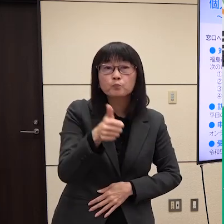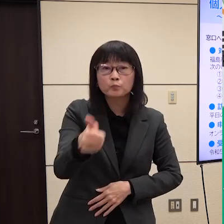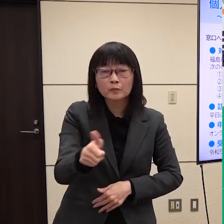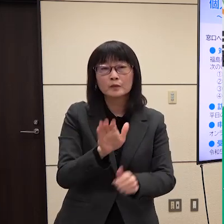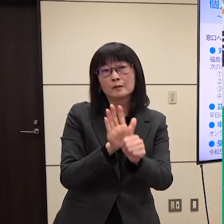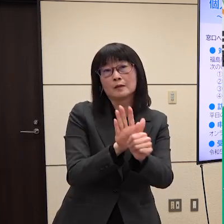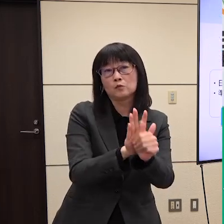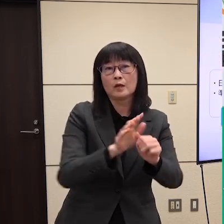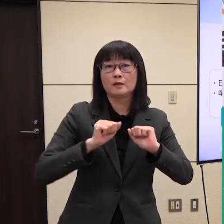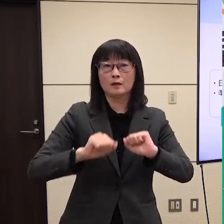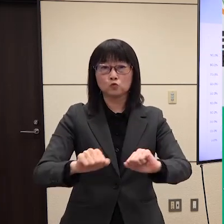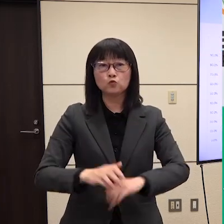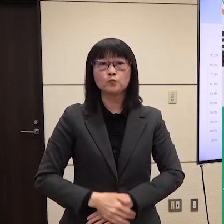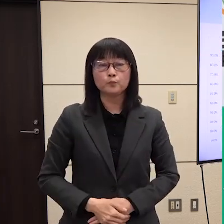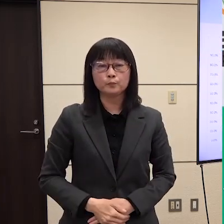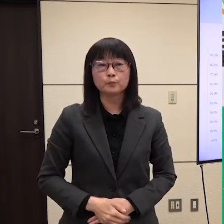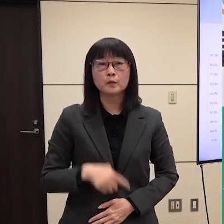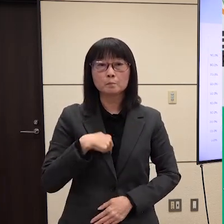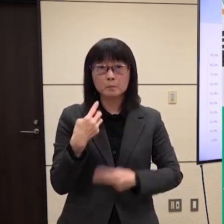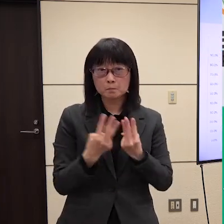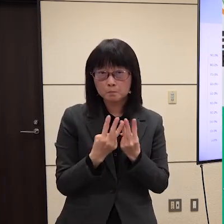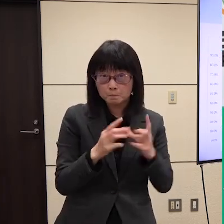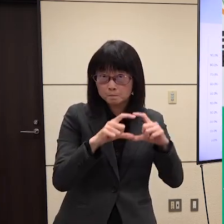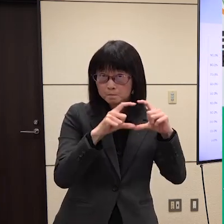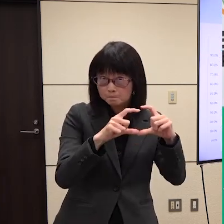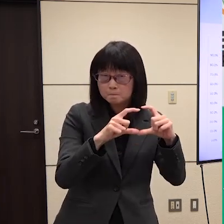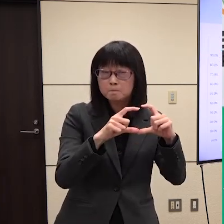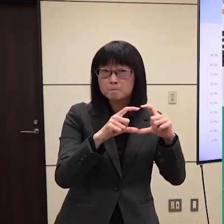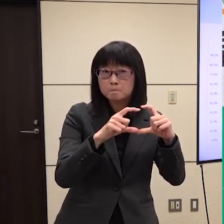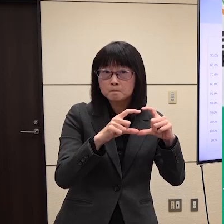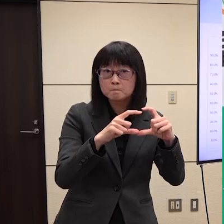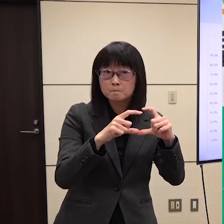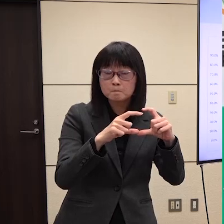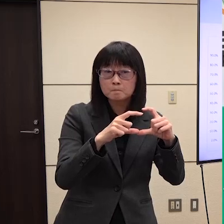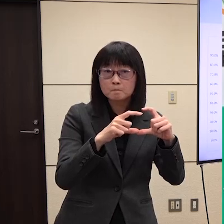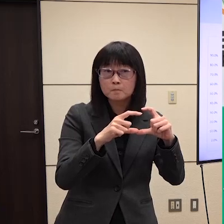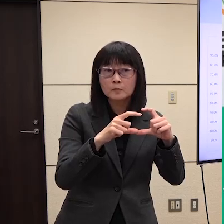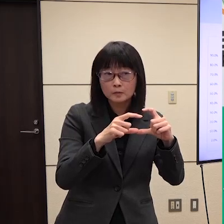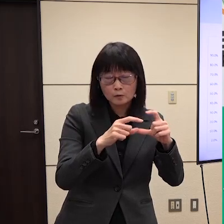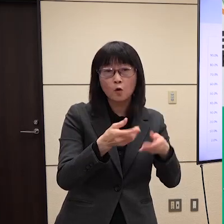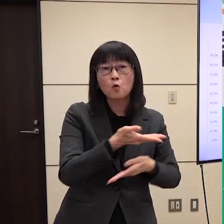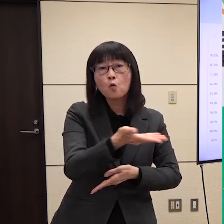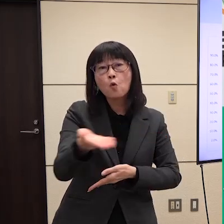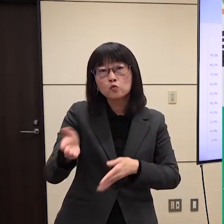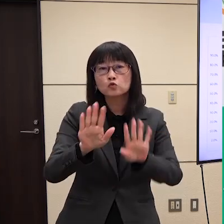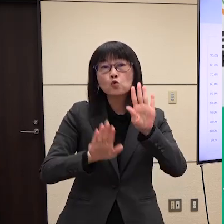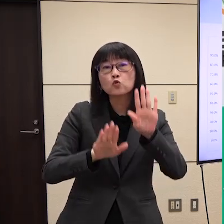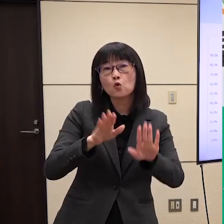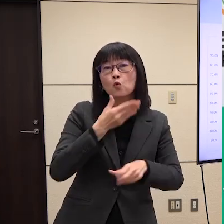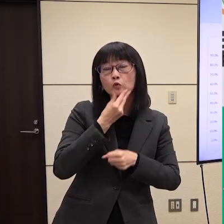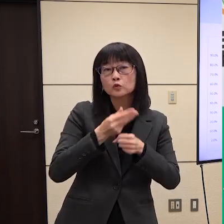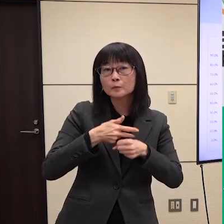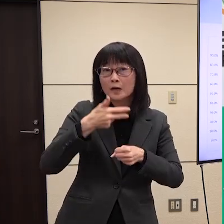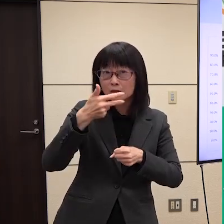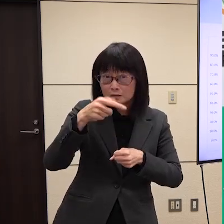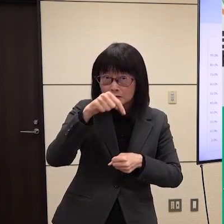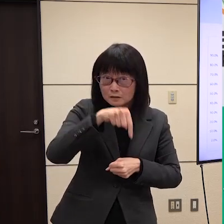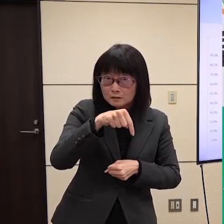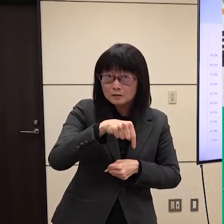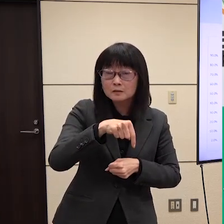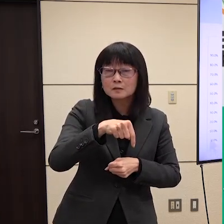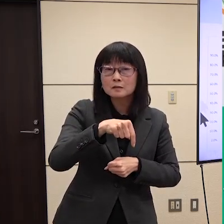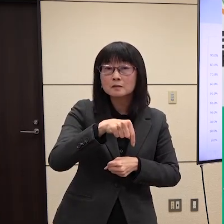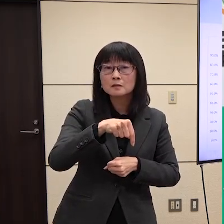ります。まずマイナンバーカードの交付状況をご説明したいと思いますが、福島市においてはです